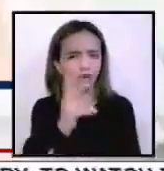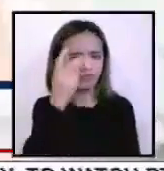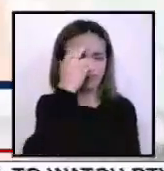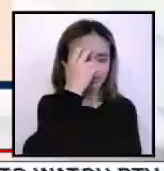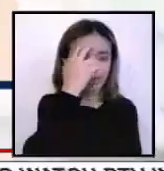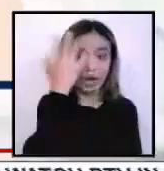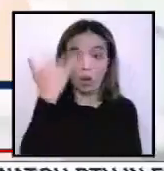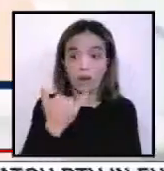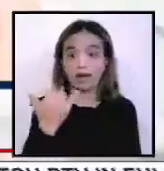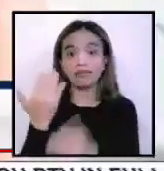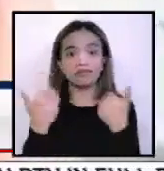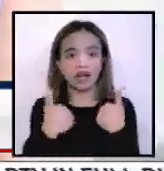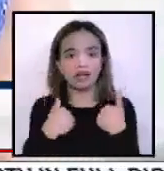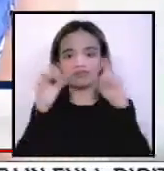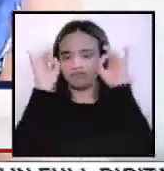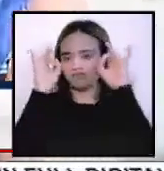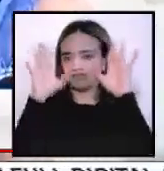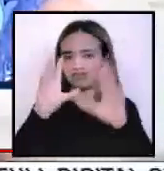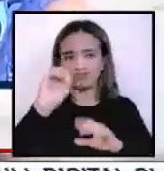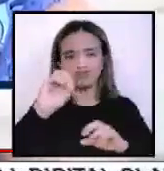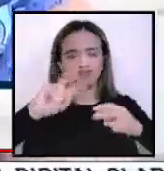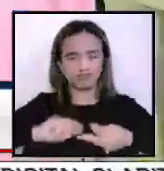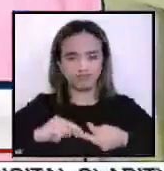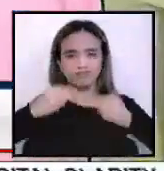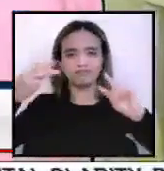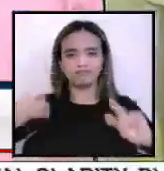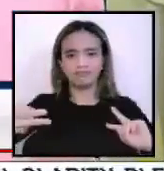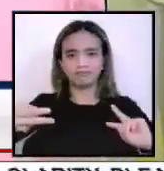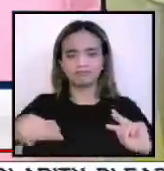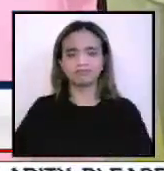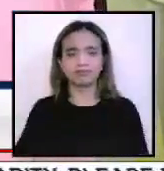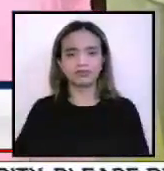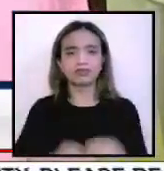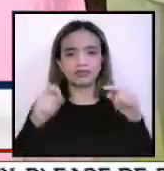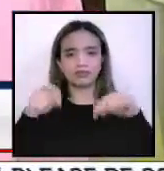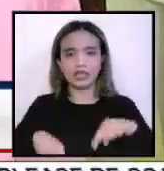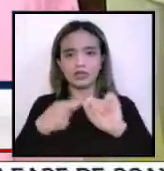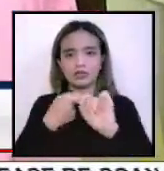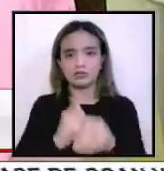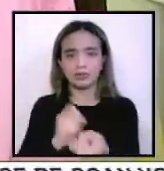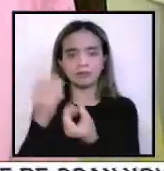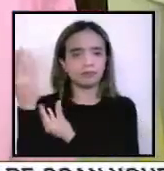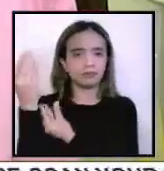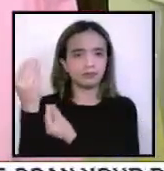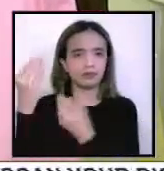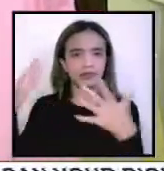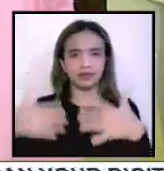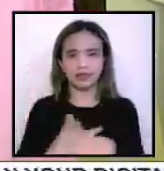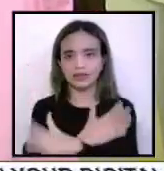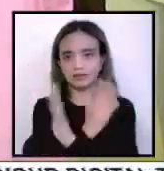banta ng Omicron variant. Mula rito sa Davao City, Hana Salcedo para sa Bayan.